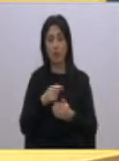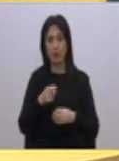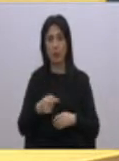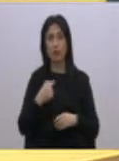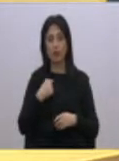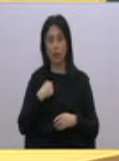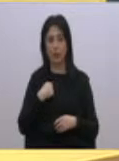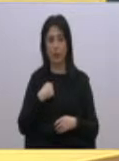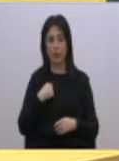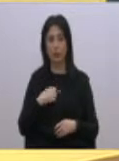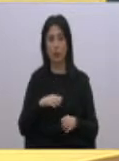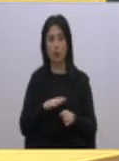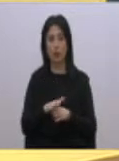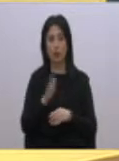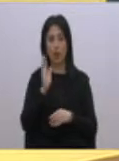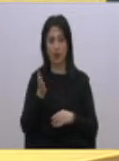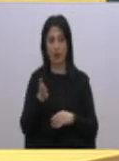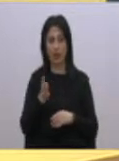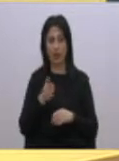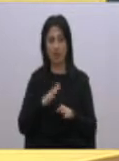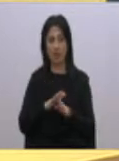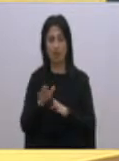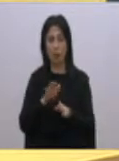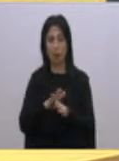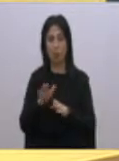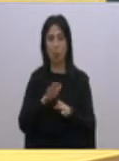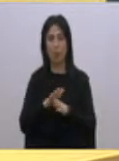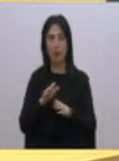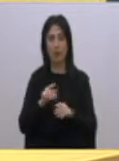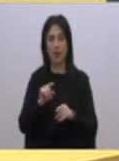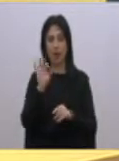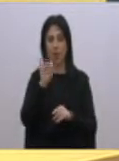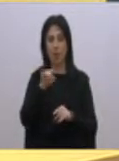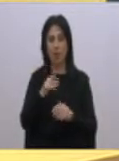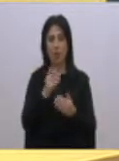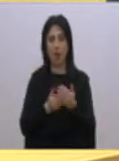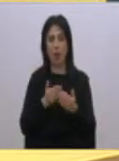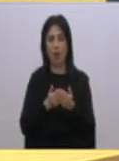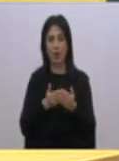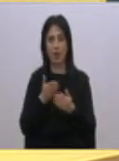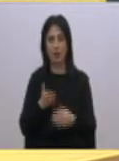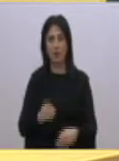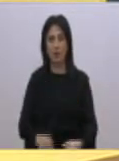ჩვენ სრულად გვექნება შესრულებული აღნიშნული რეკომენდაციები.